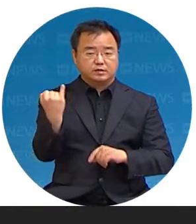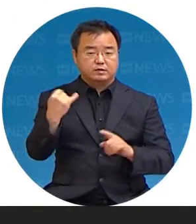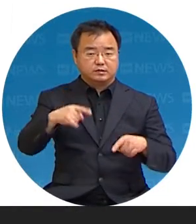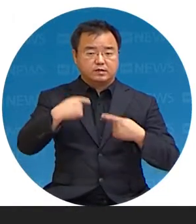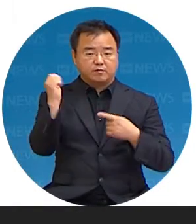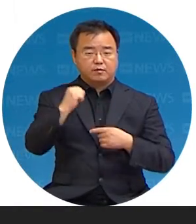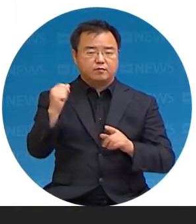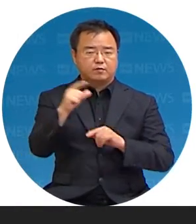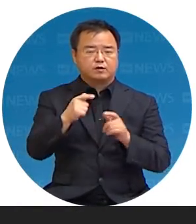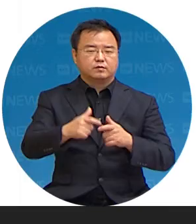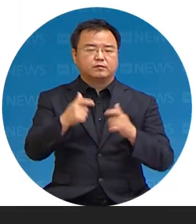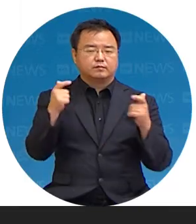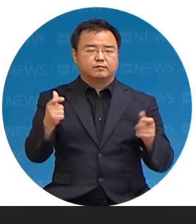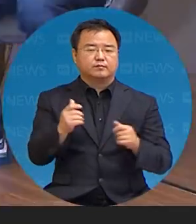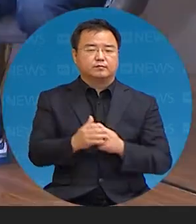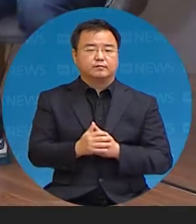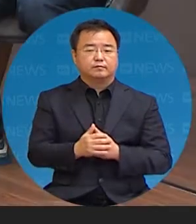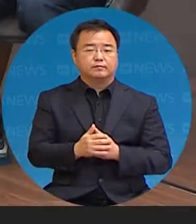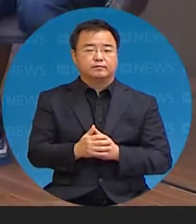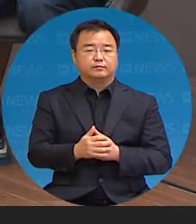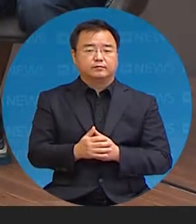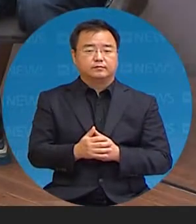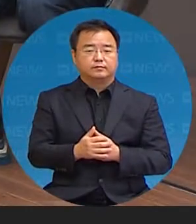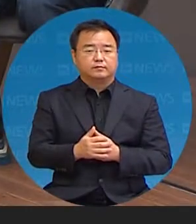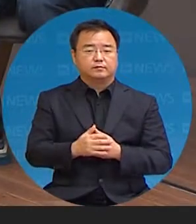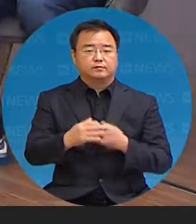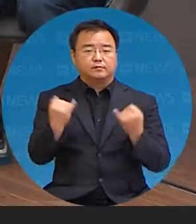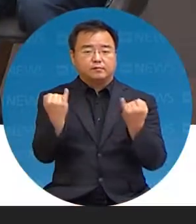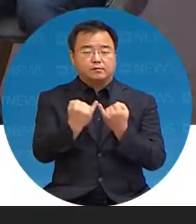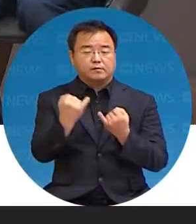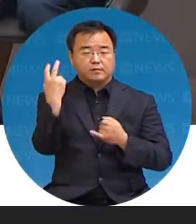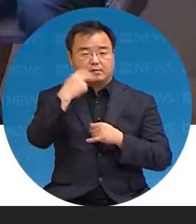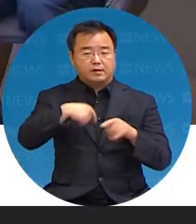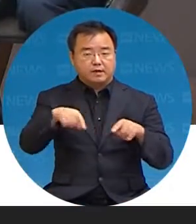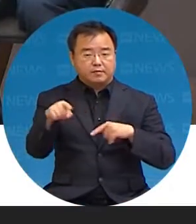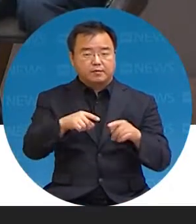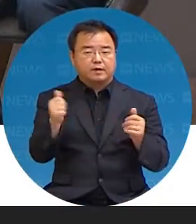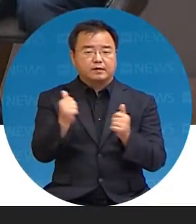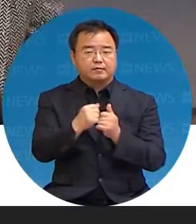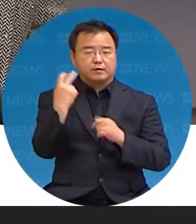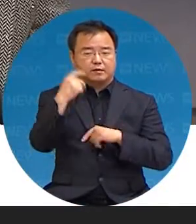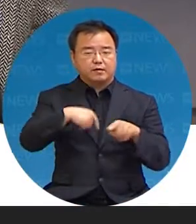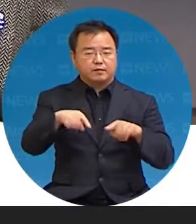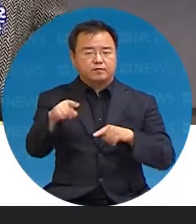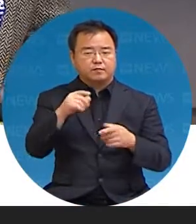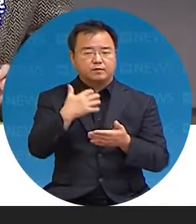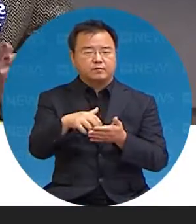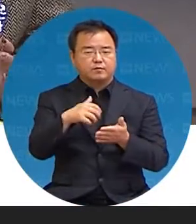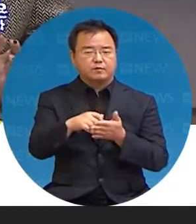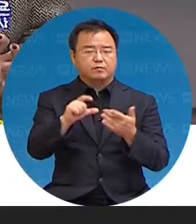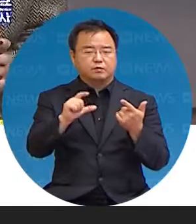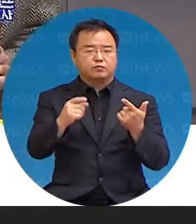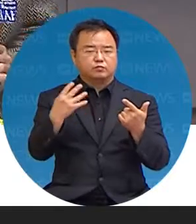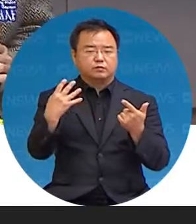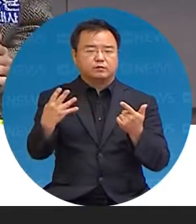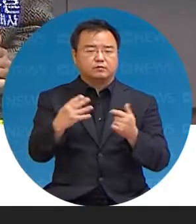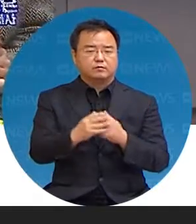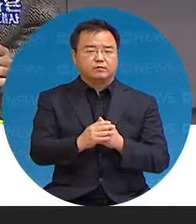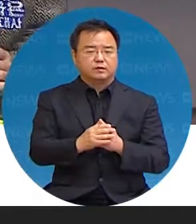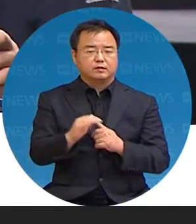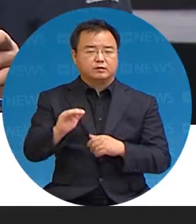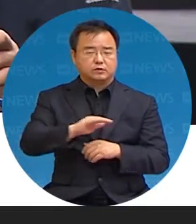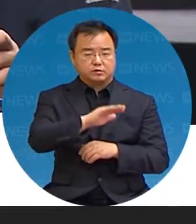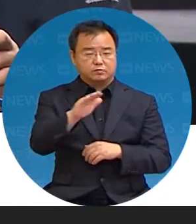늘린 것도 특징입니다. 여성 감독과 남성 감독 비율이 거의 6:4예요. 그래서 당연하게 저희도